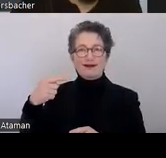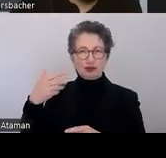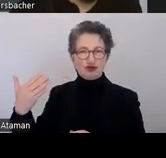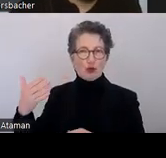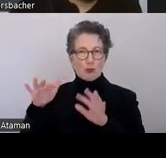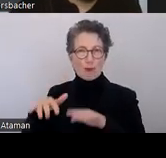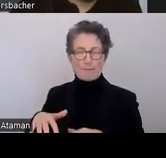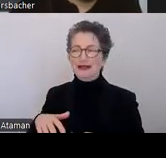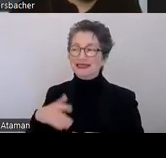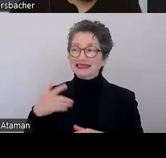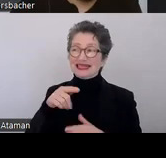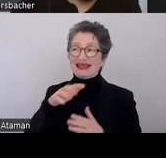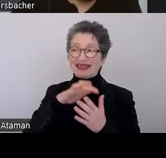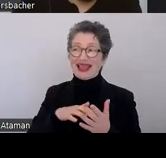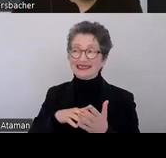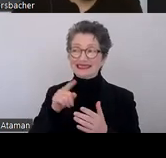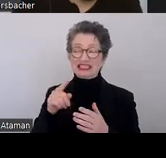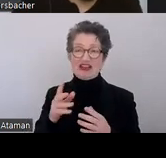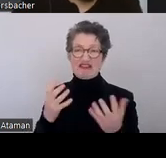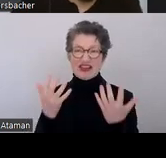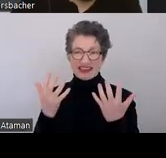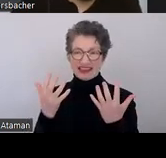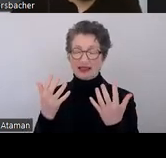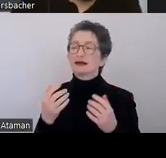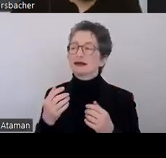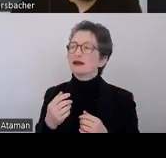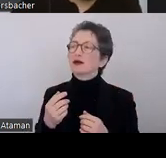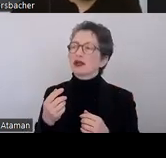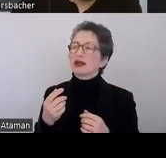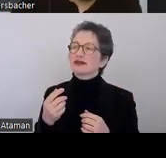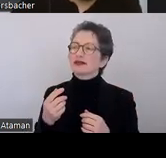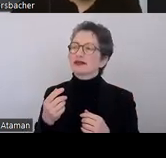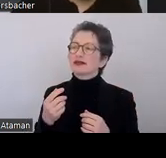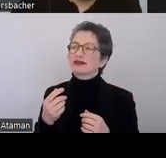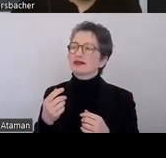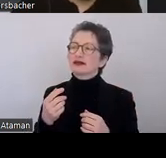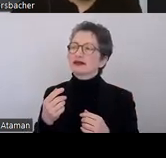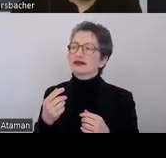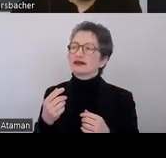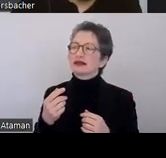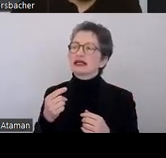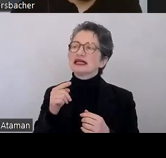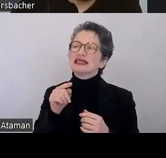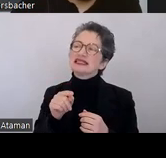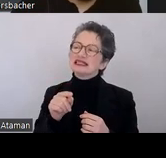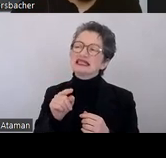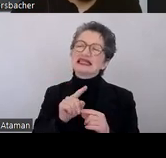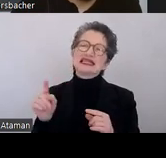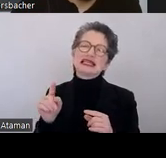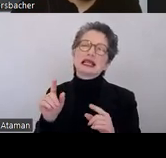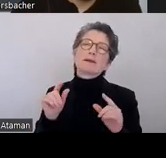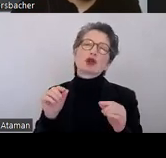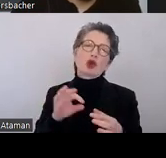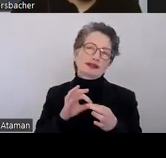Text und der wäre jetzt, hätten wir das B verwendet, das wäre ja nicht semantisch. Das bedeutet, er wäre trotzdem